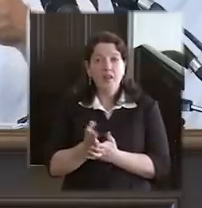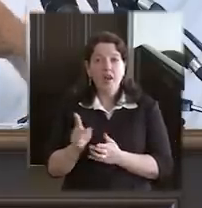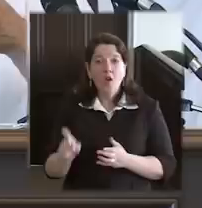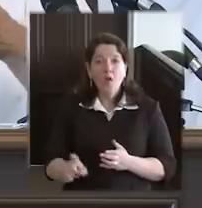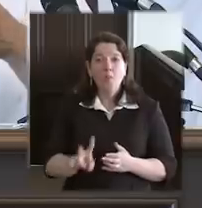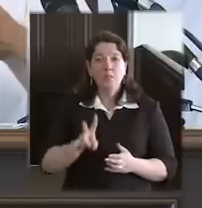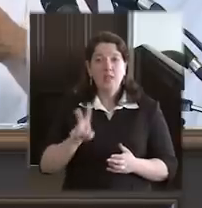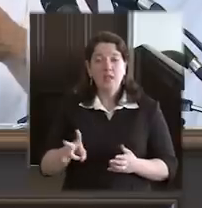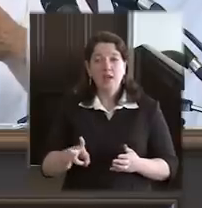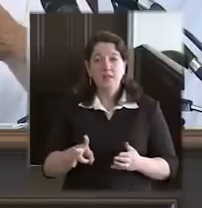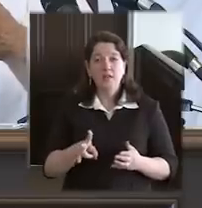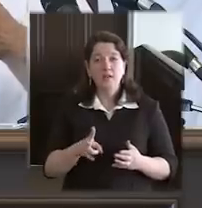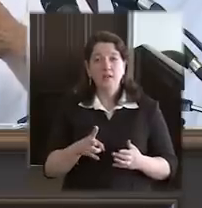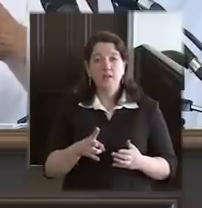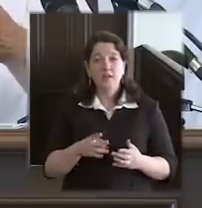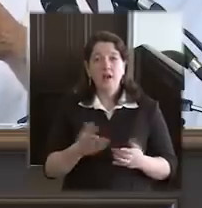целенаправленная кампания.